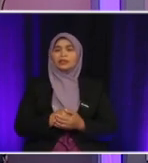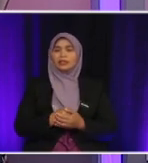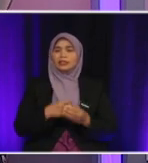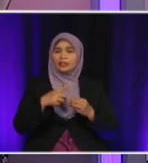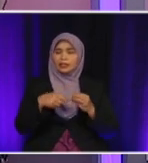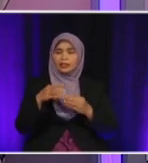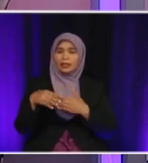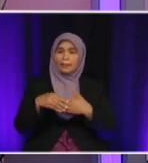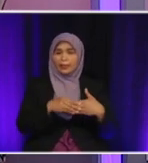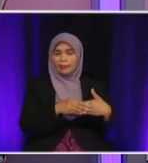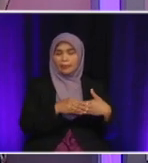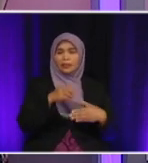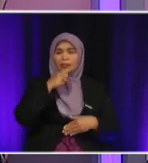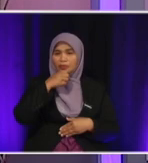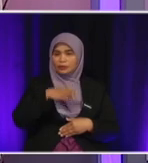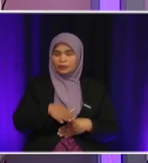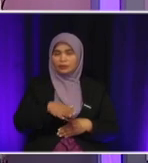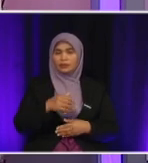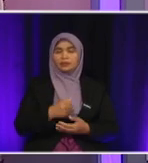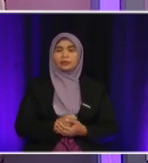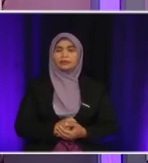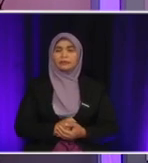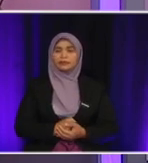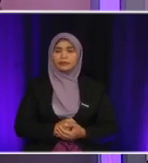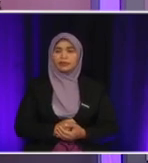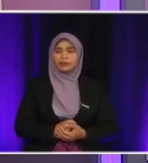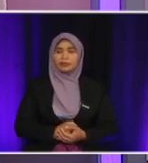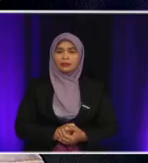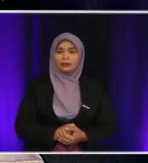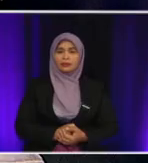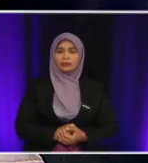kepemimpinan Rasulullah Shallallahu Alaihi Wasallam